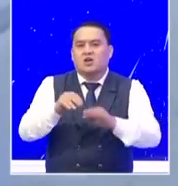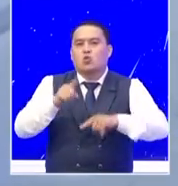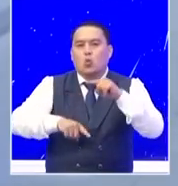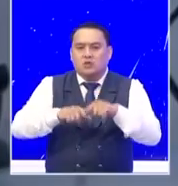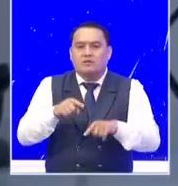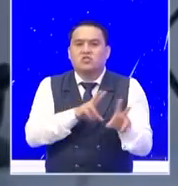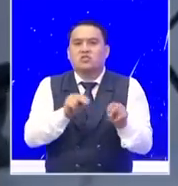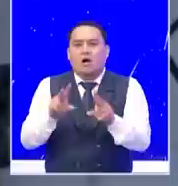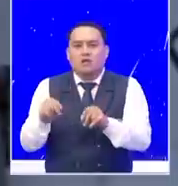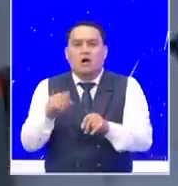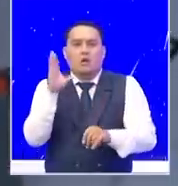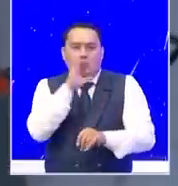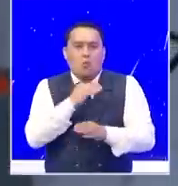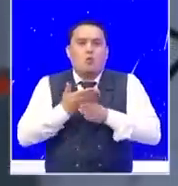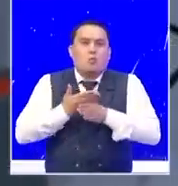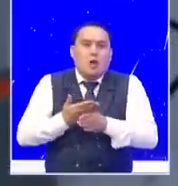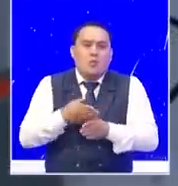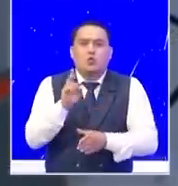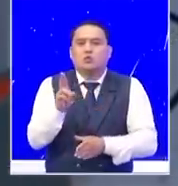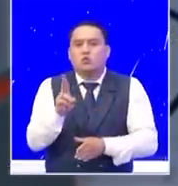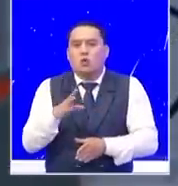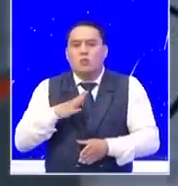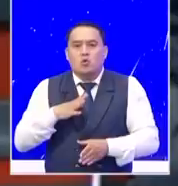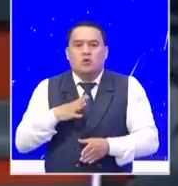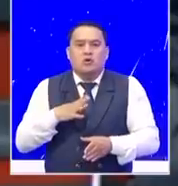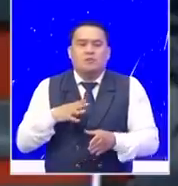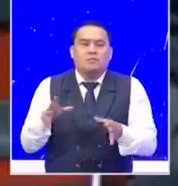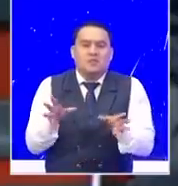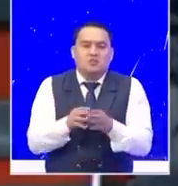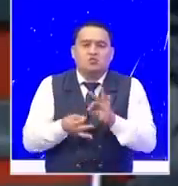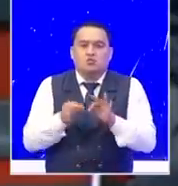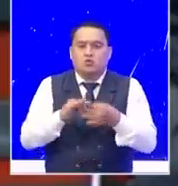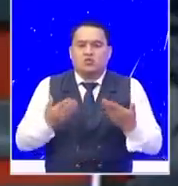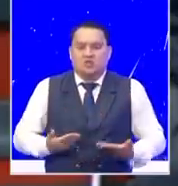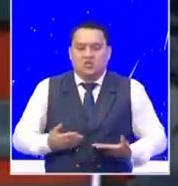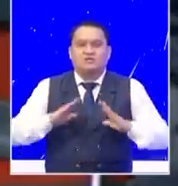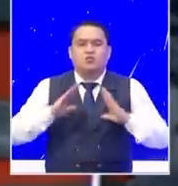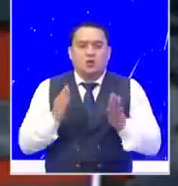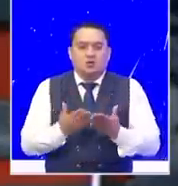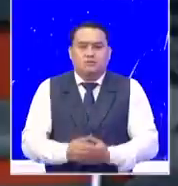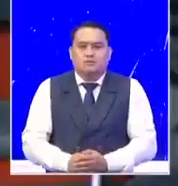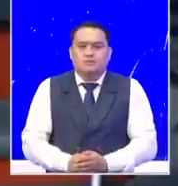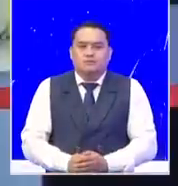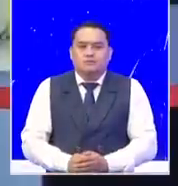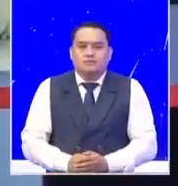Бейсен был счастлив, когда мог помочь героям и вместе с ними переживал перипетии их сложных жизненных ситуаций.